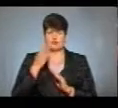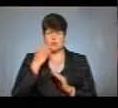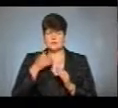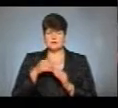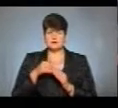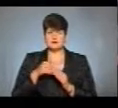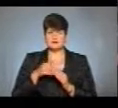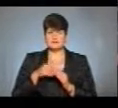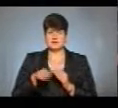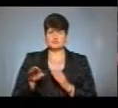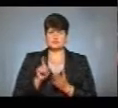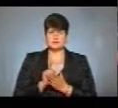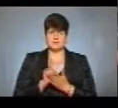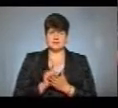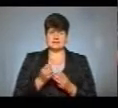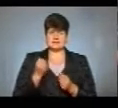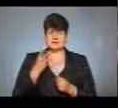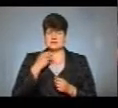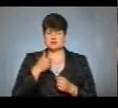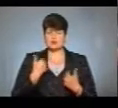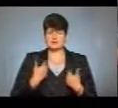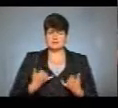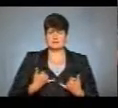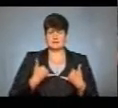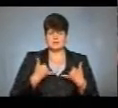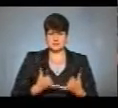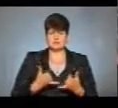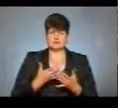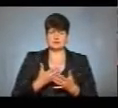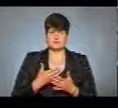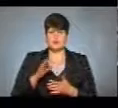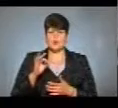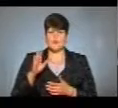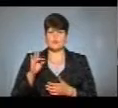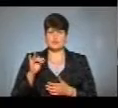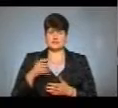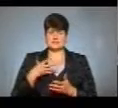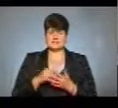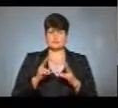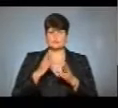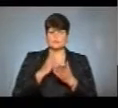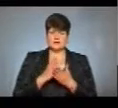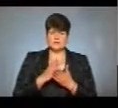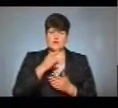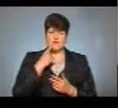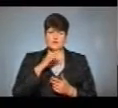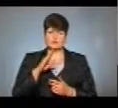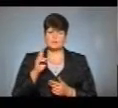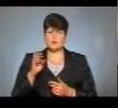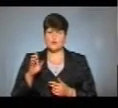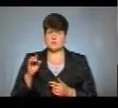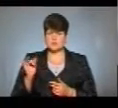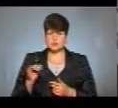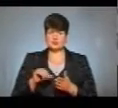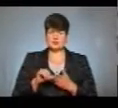пенсію. 13 років я присвячую цьому, свій клуб в Овручі зібрали. За словами Володимира Кобилинського, учасники